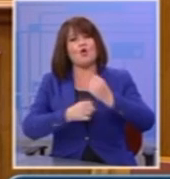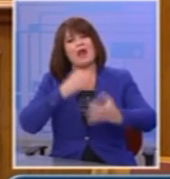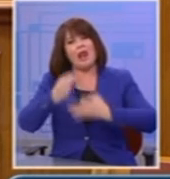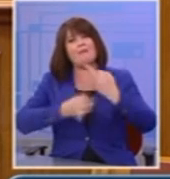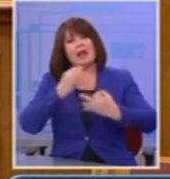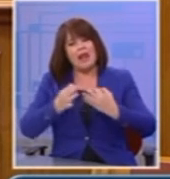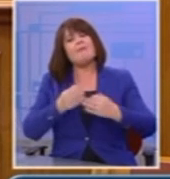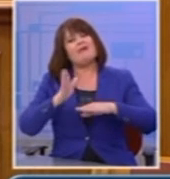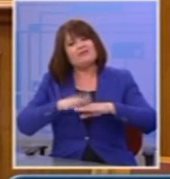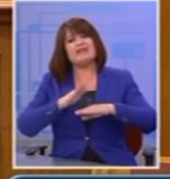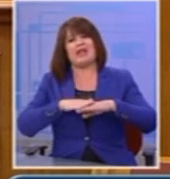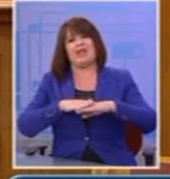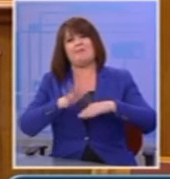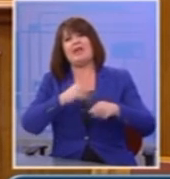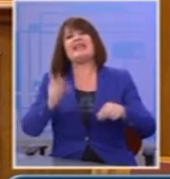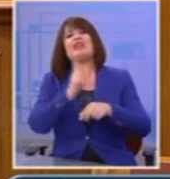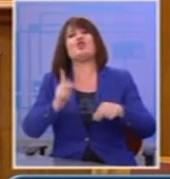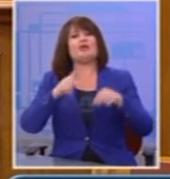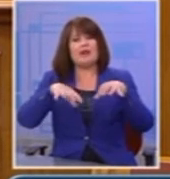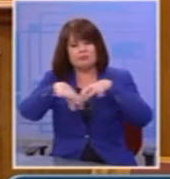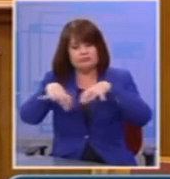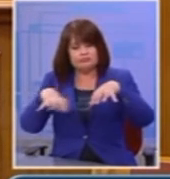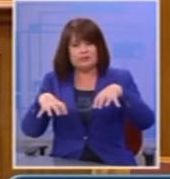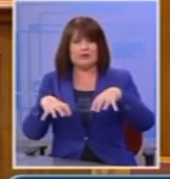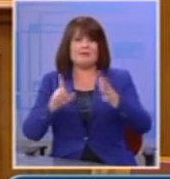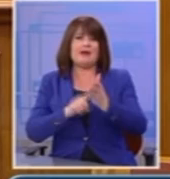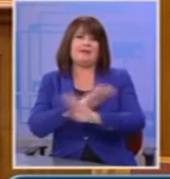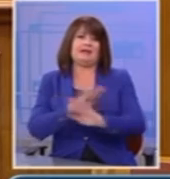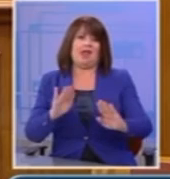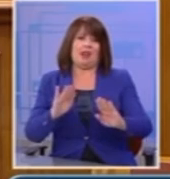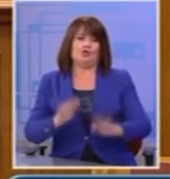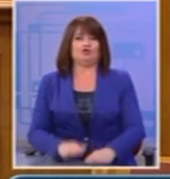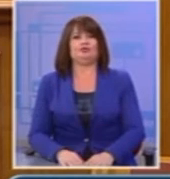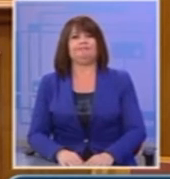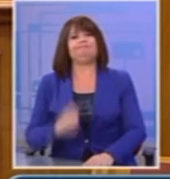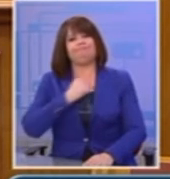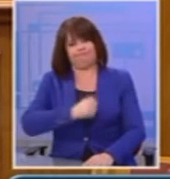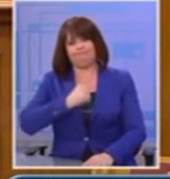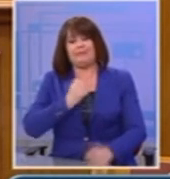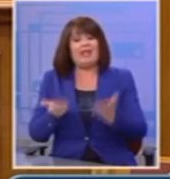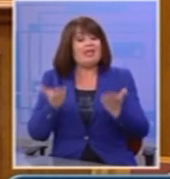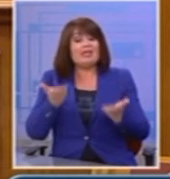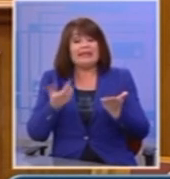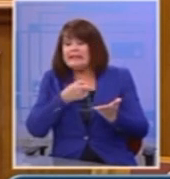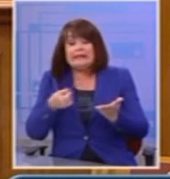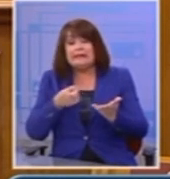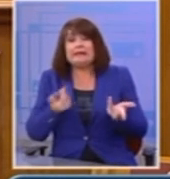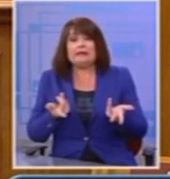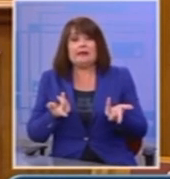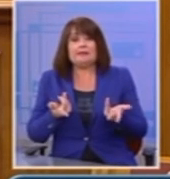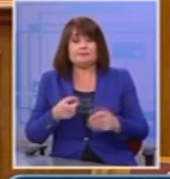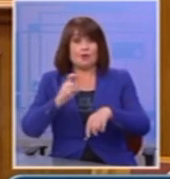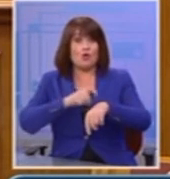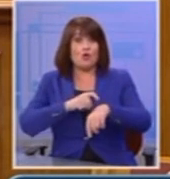έχουμε προκαλέσει στην ελληνική κοινωνία. Τα διλήμματα είναι δραματικά. Έχει φτάσει η